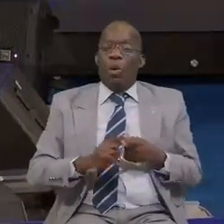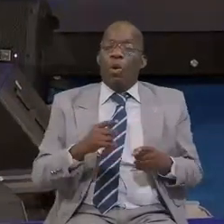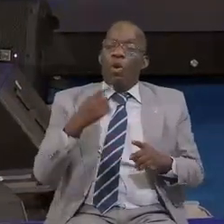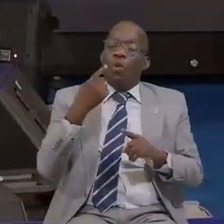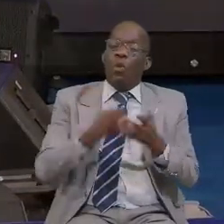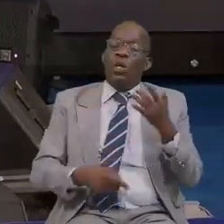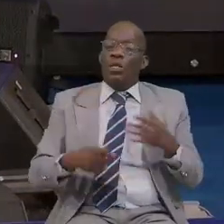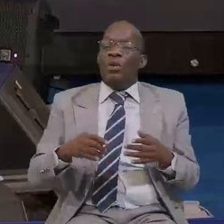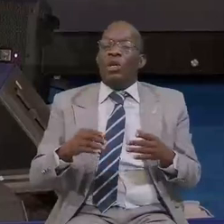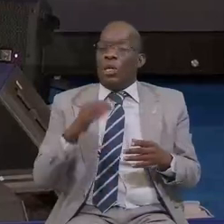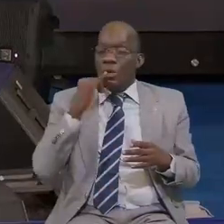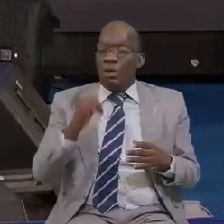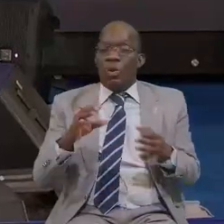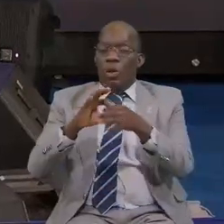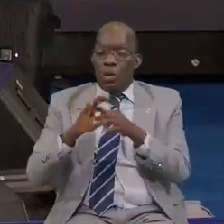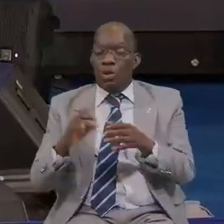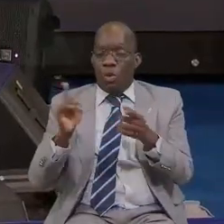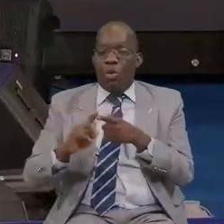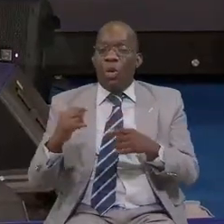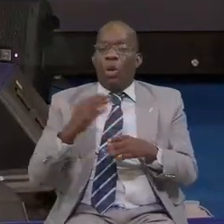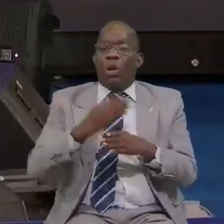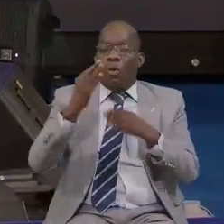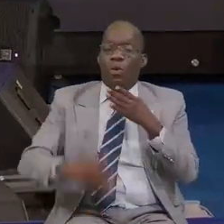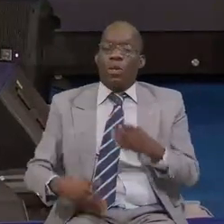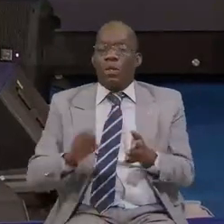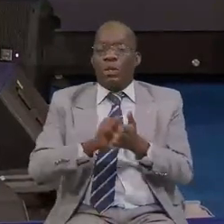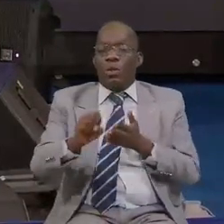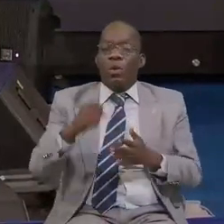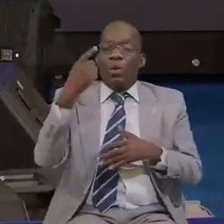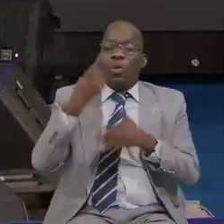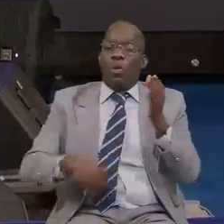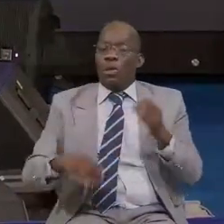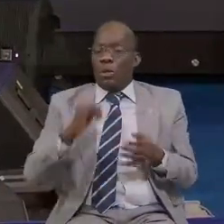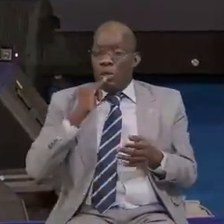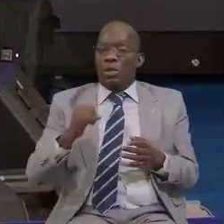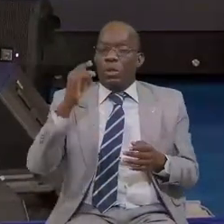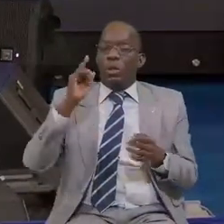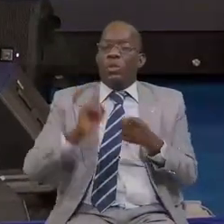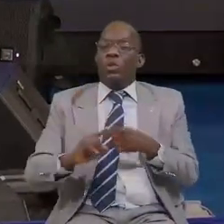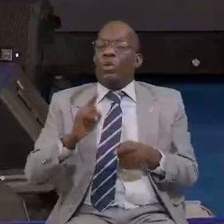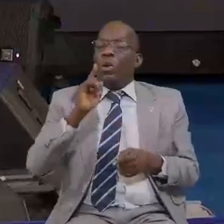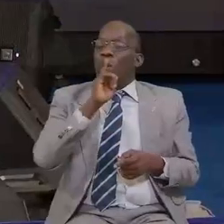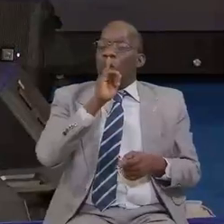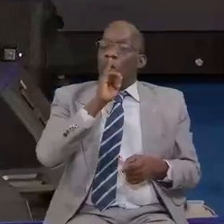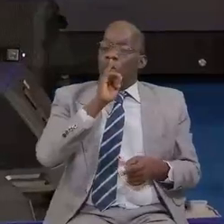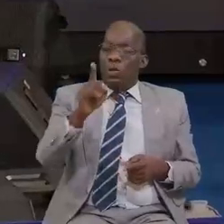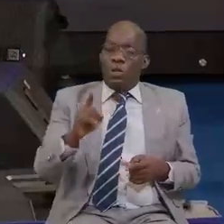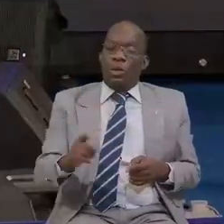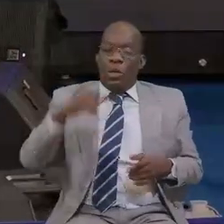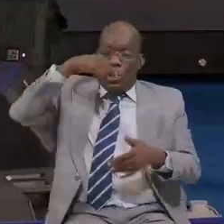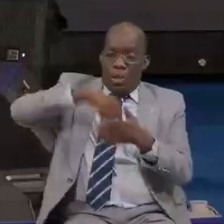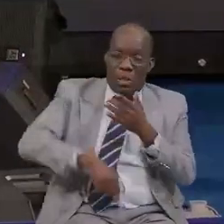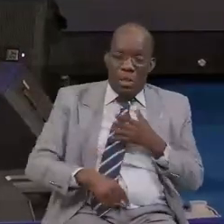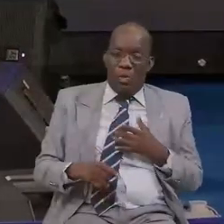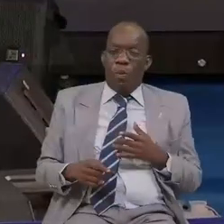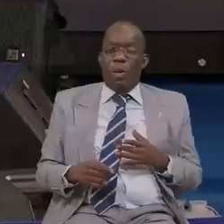ce qui appartient à l'entière sanctification et ce qui appartient à la sanctification sincère.